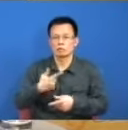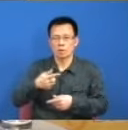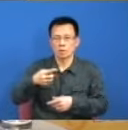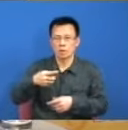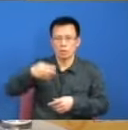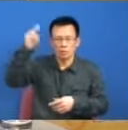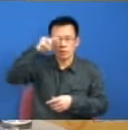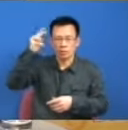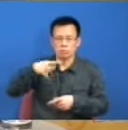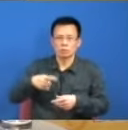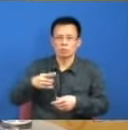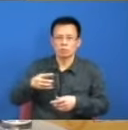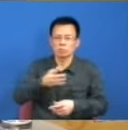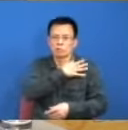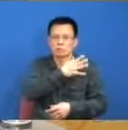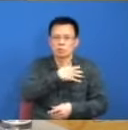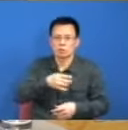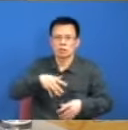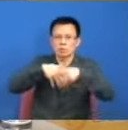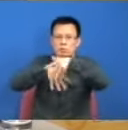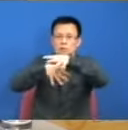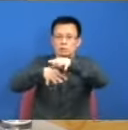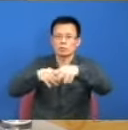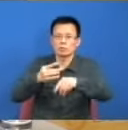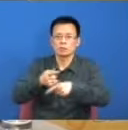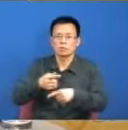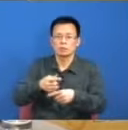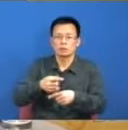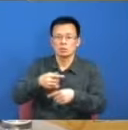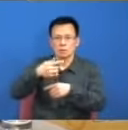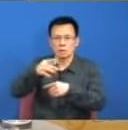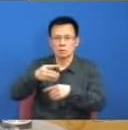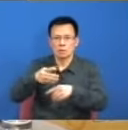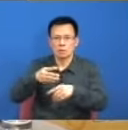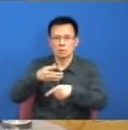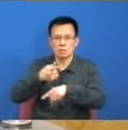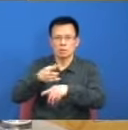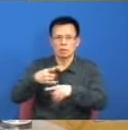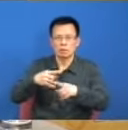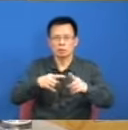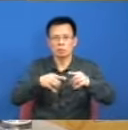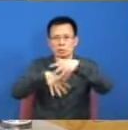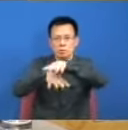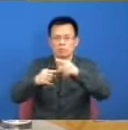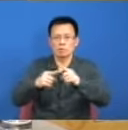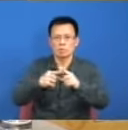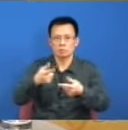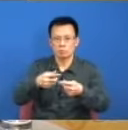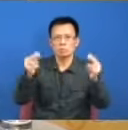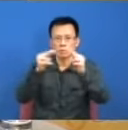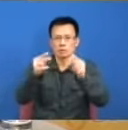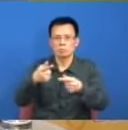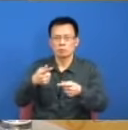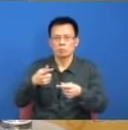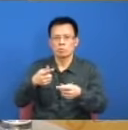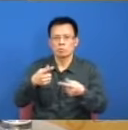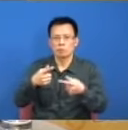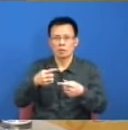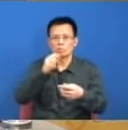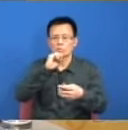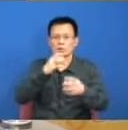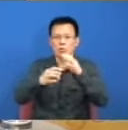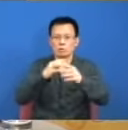個遊行示威，對住一班人士。咁你話其他社運人士，咁其實都佢都認得出。咁即係大家都有互相溝通過，因